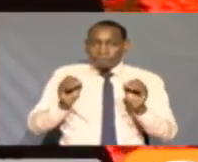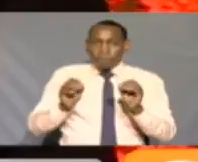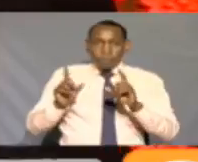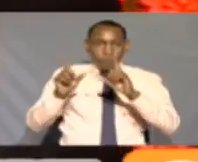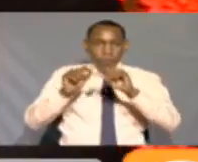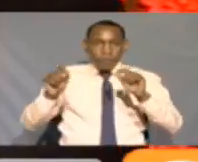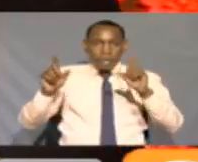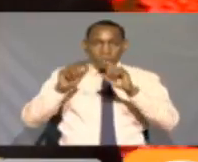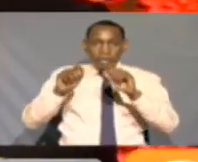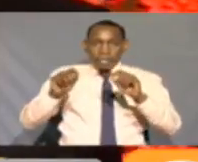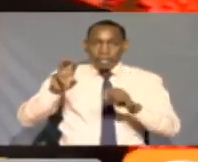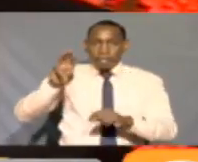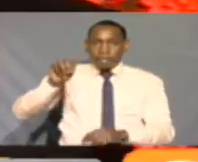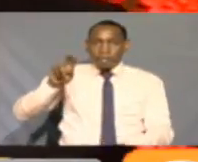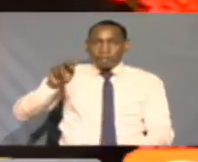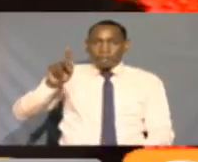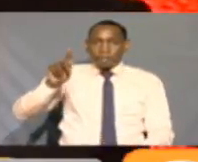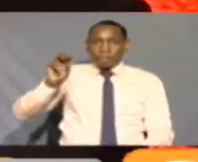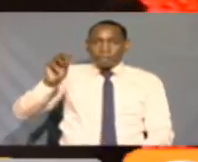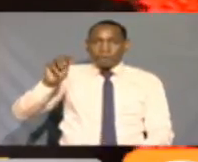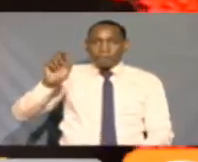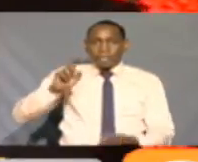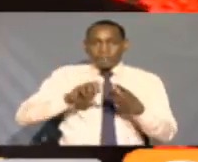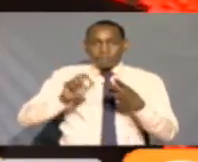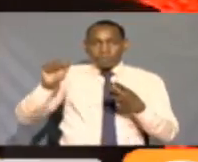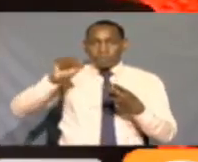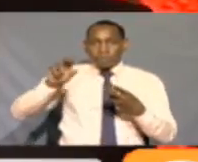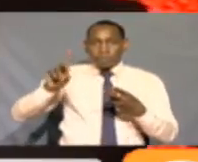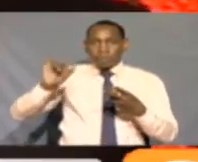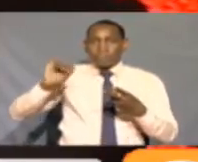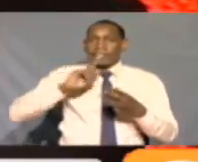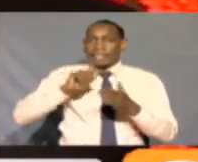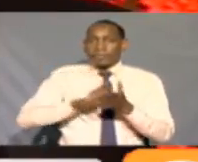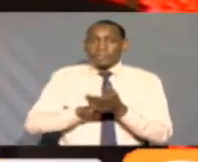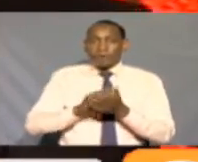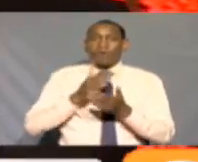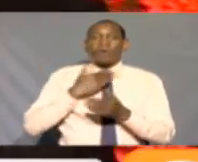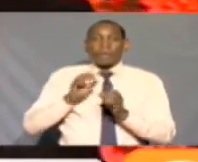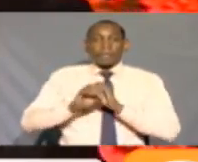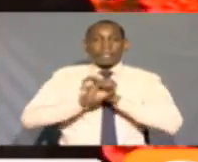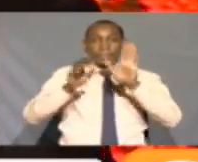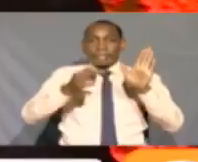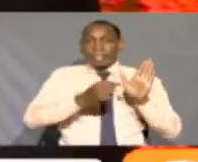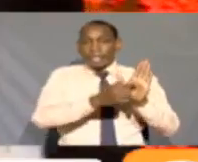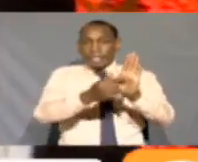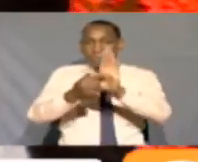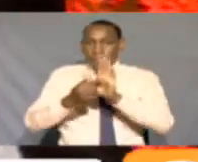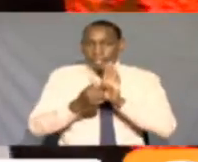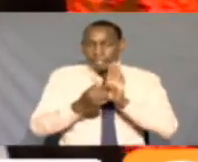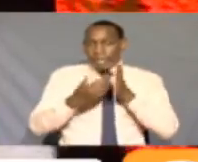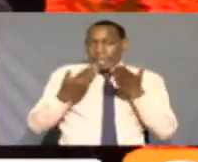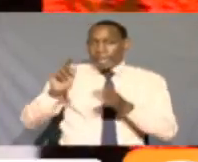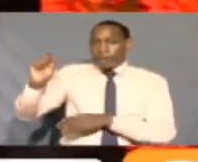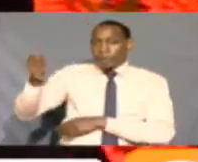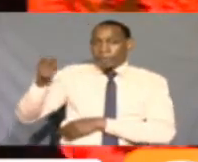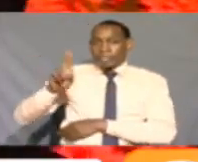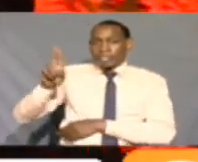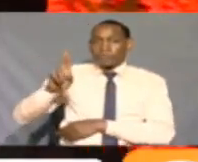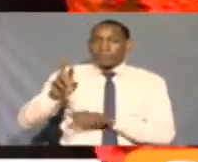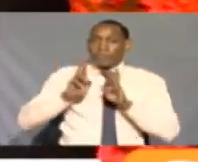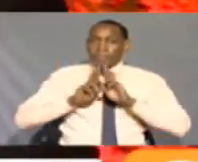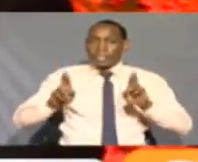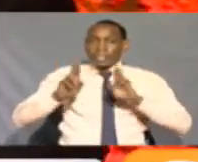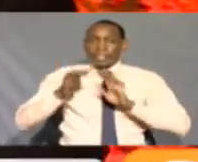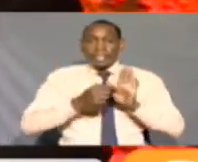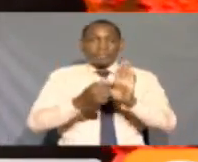Murkomen, msikize Oscar Sudi, wanasemaje? Kwamba wanifichua uchi nami nitakufichua uchi. Sasa Rais Kenyatta yu tayari